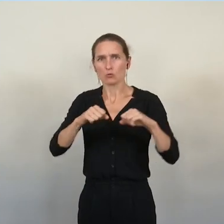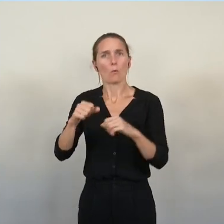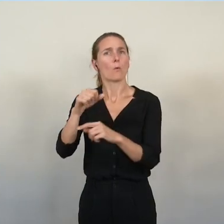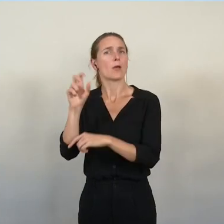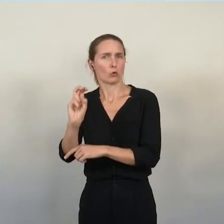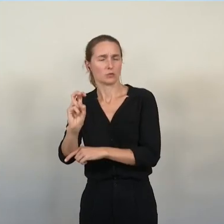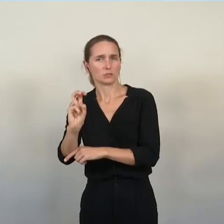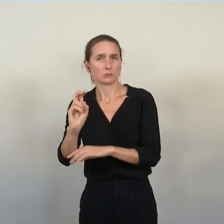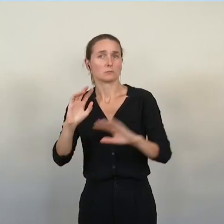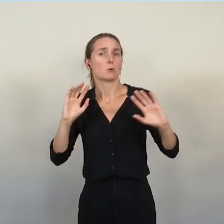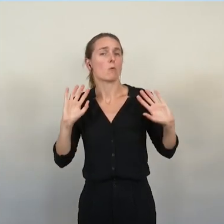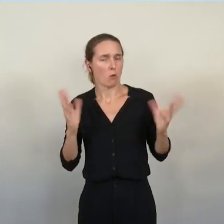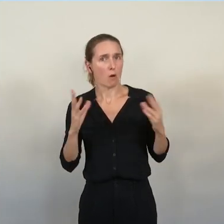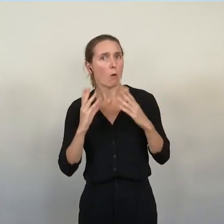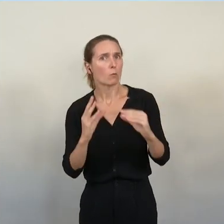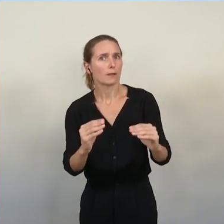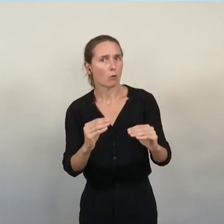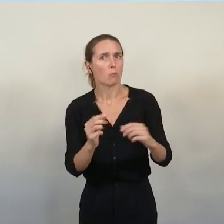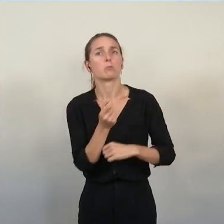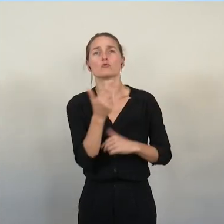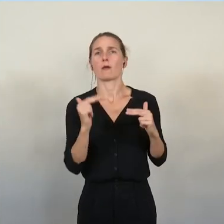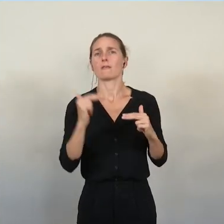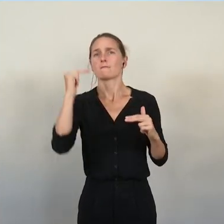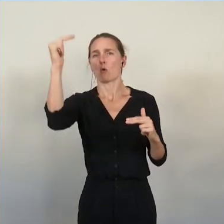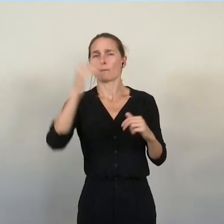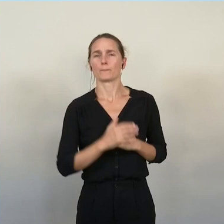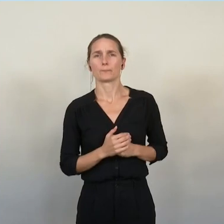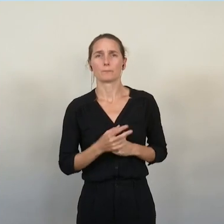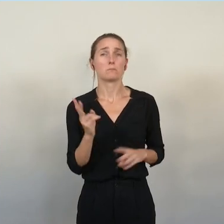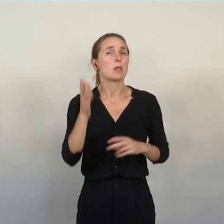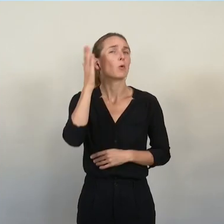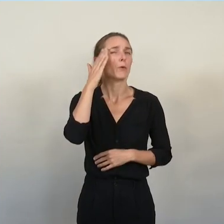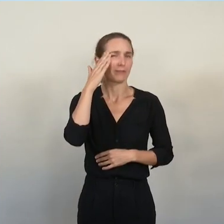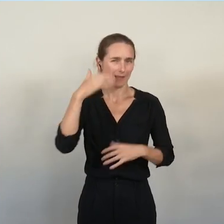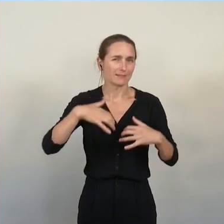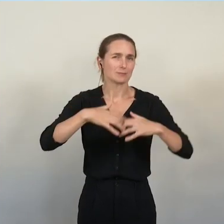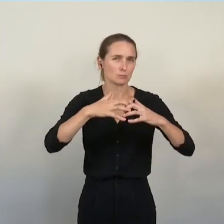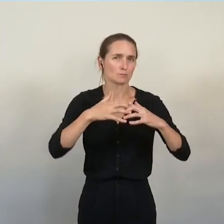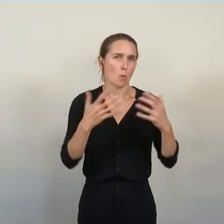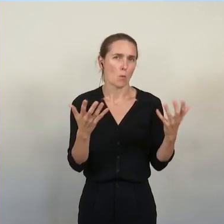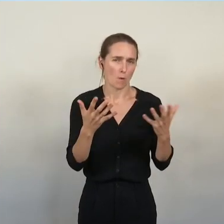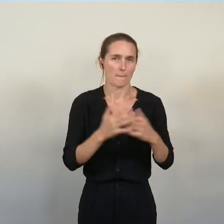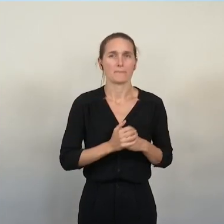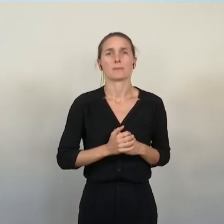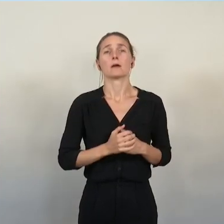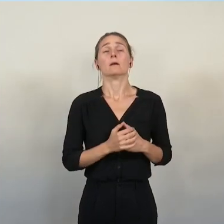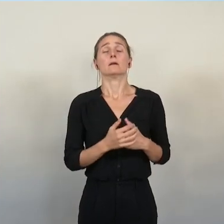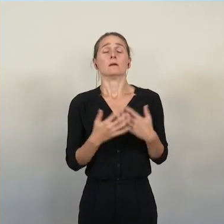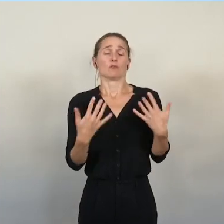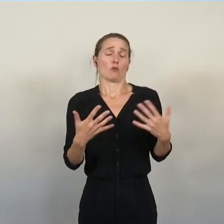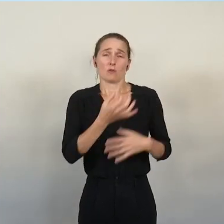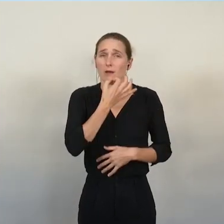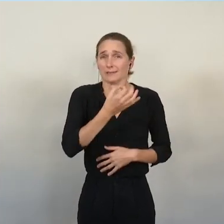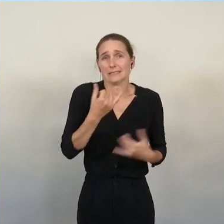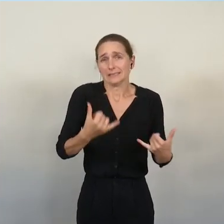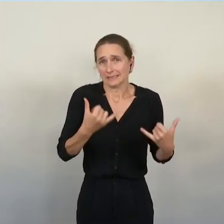notamment à différents échelons dans plusieurs dispositifs que vous connaissez peut-être déjà notamment on en a déjà parlé dans